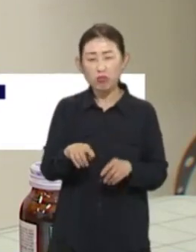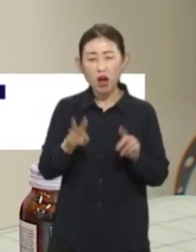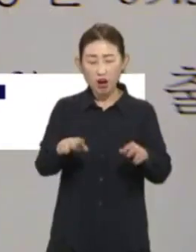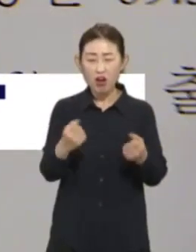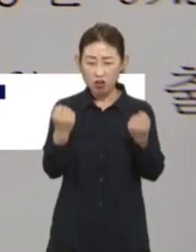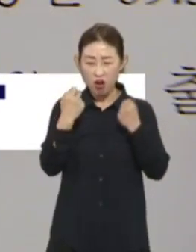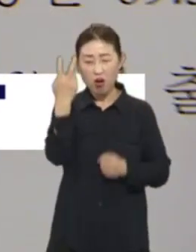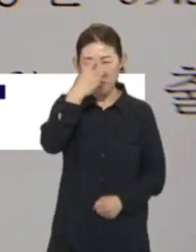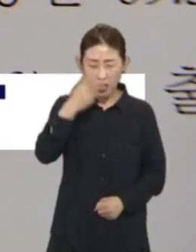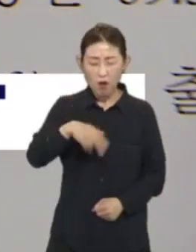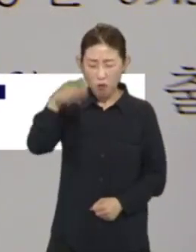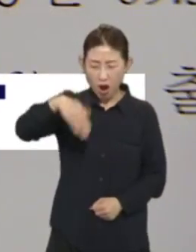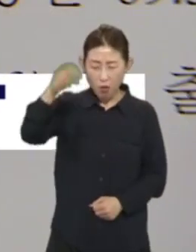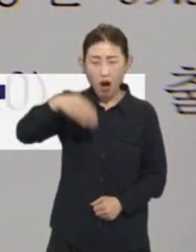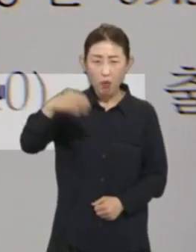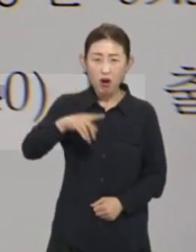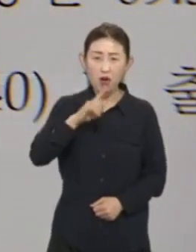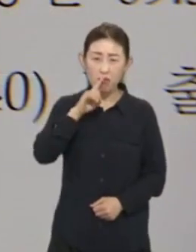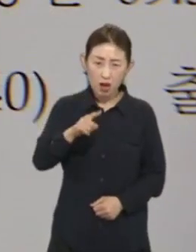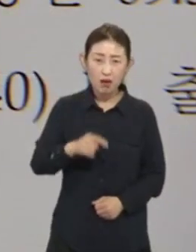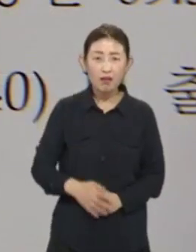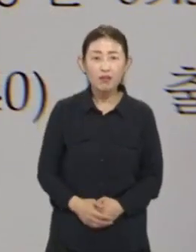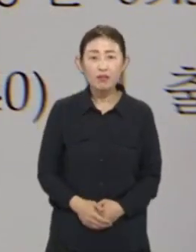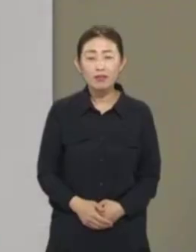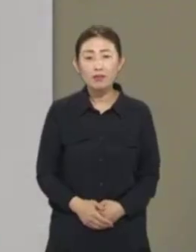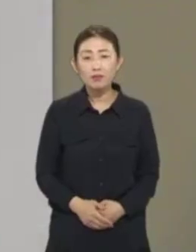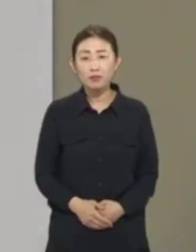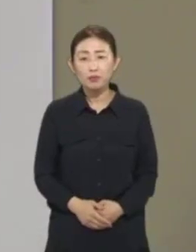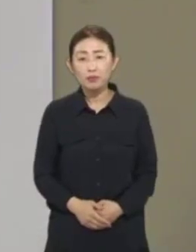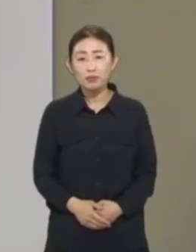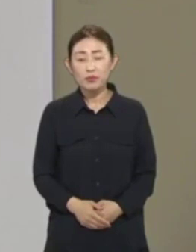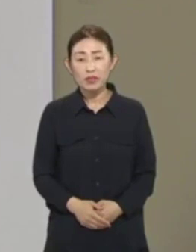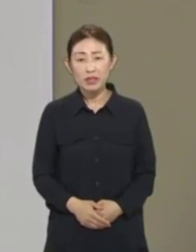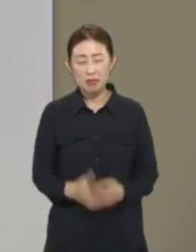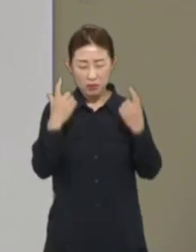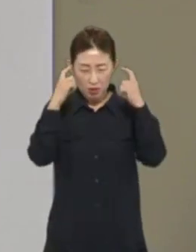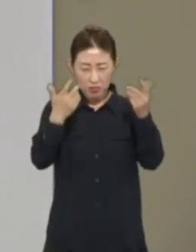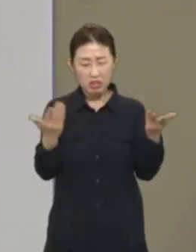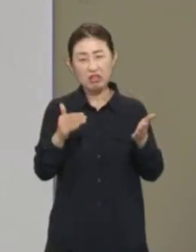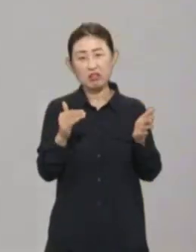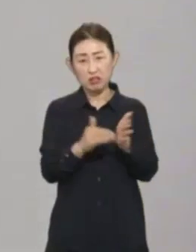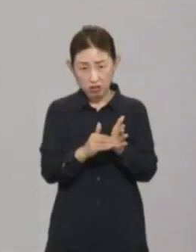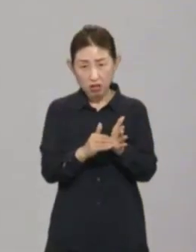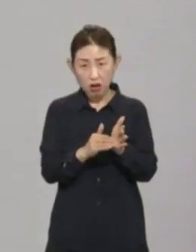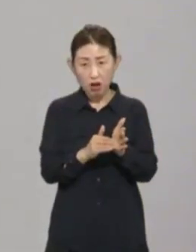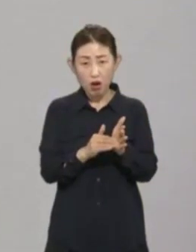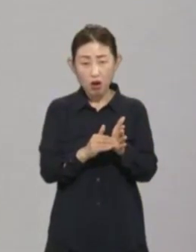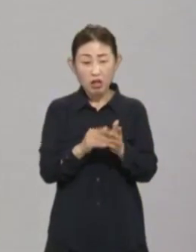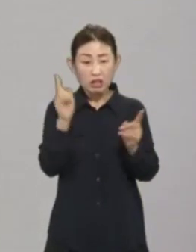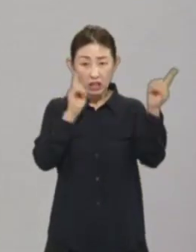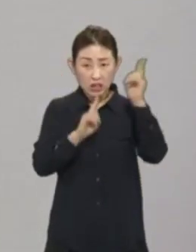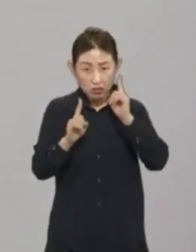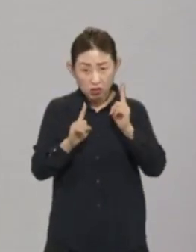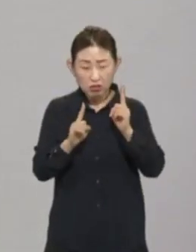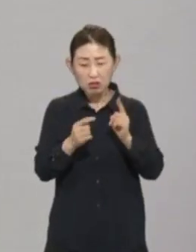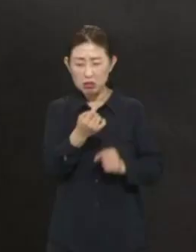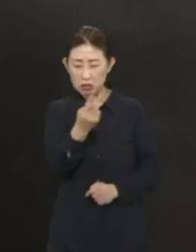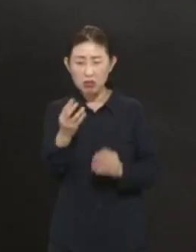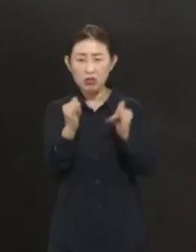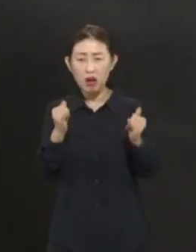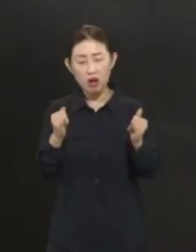체력 검정 현장에 오도록 했다며 목소리를 높였습니다. 또한 밤샘 근무나 위험한 현장에서 다친 직원들도 열외